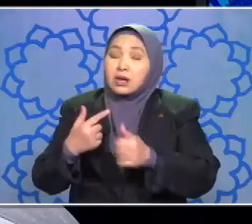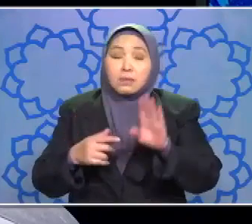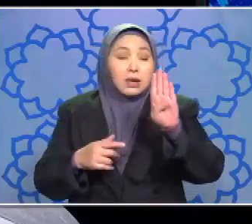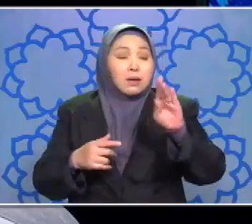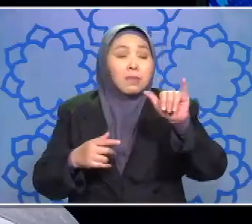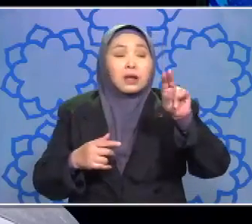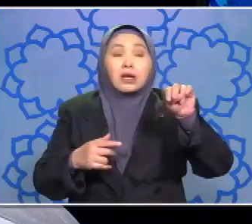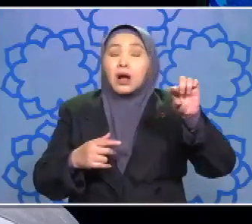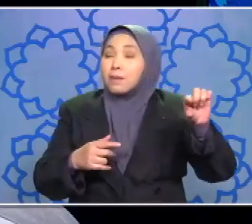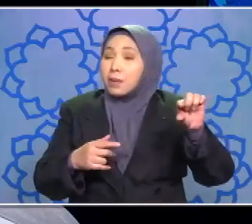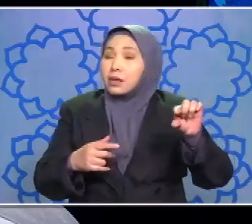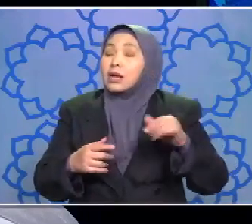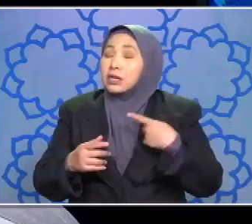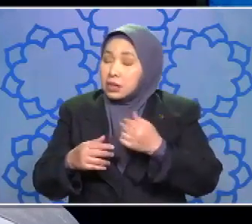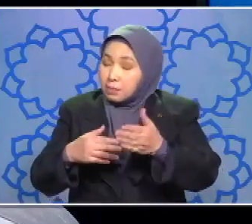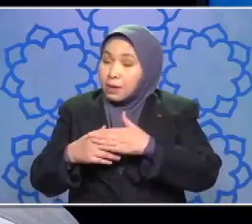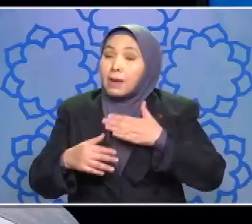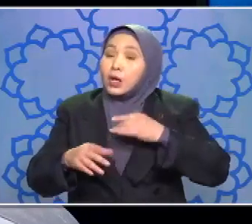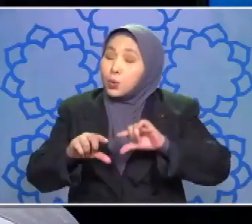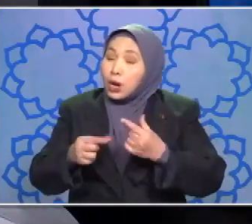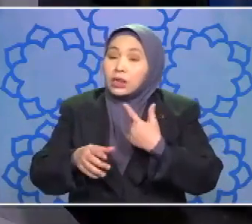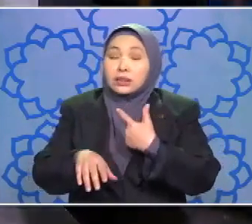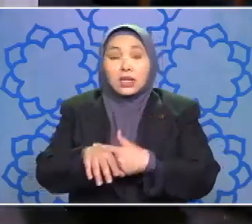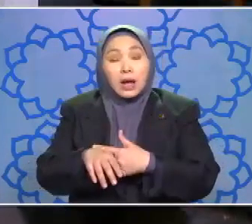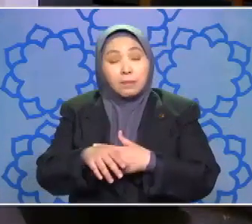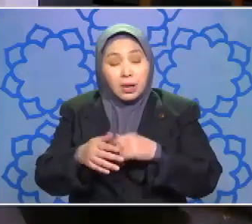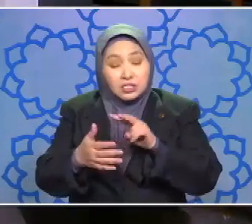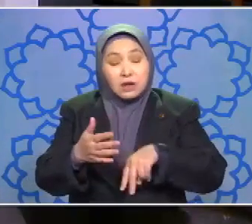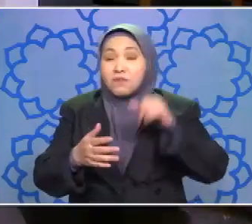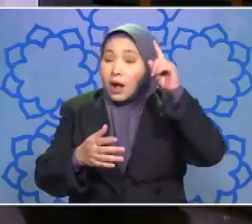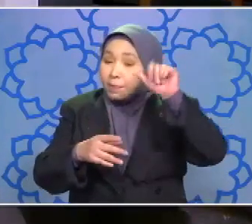bayang-bayang. Kita kembali semula My Quran Time, baca faham amal insya-Allah.